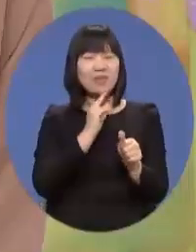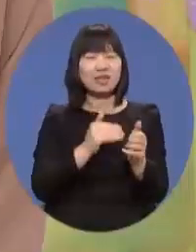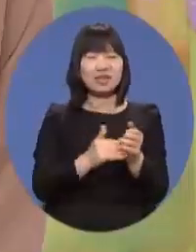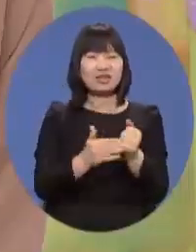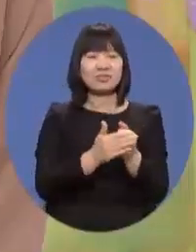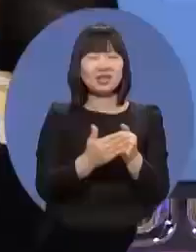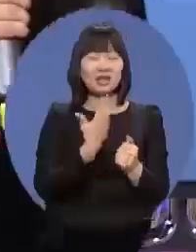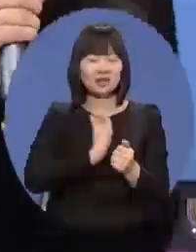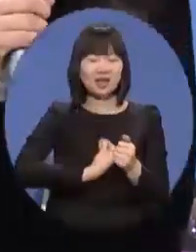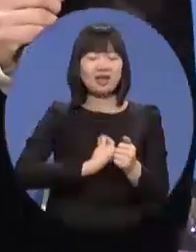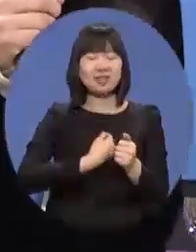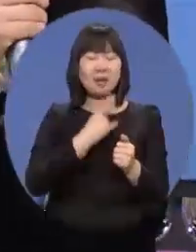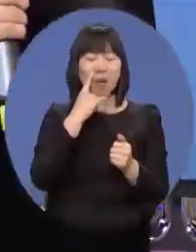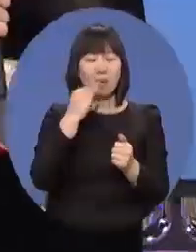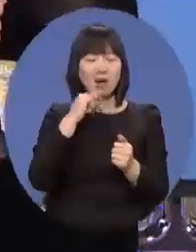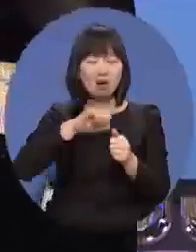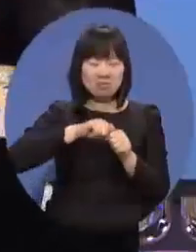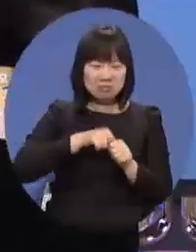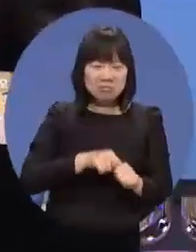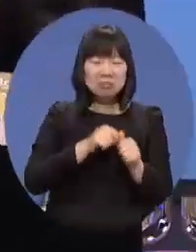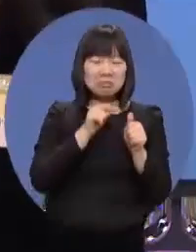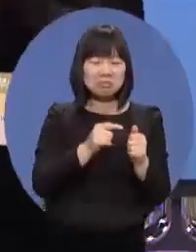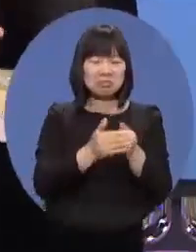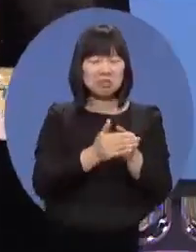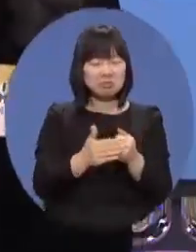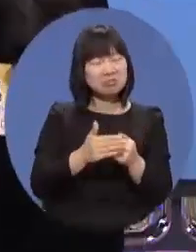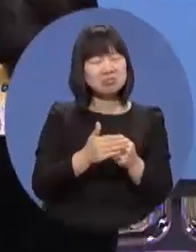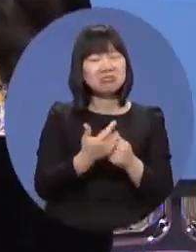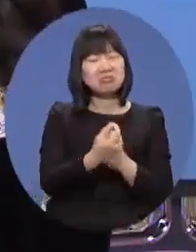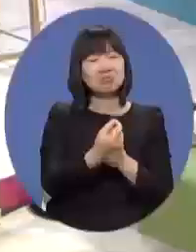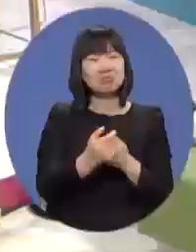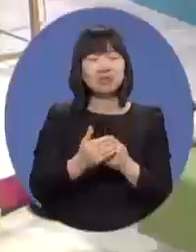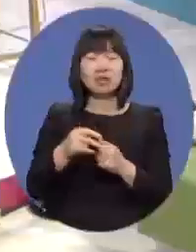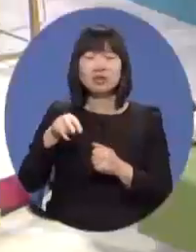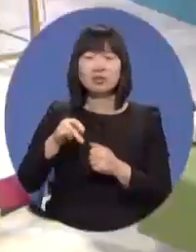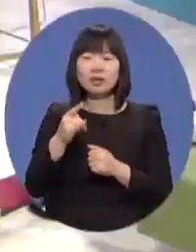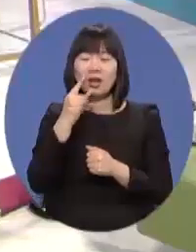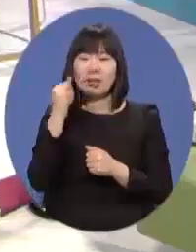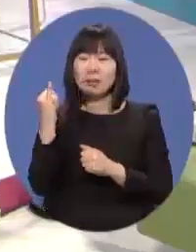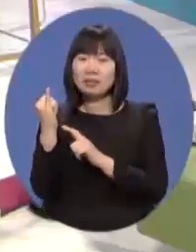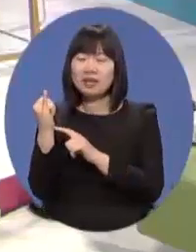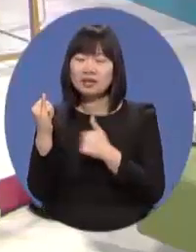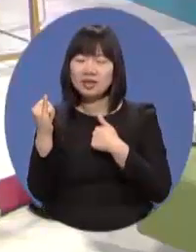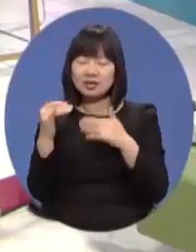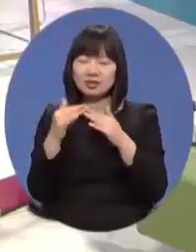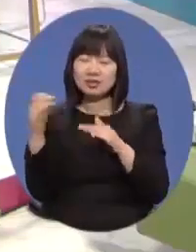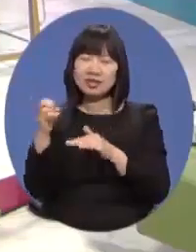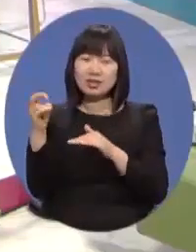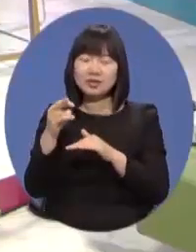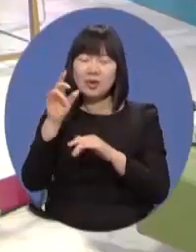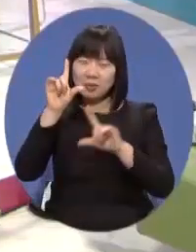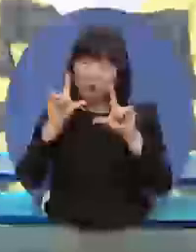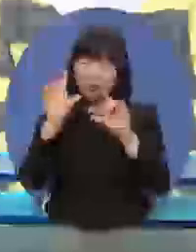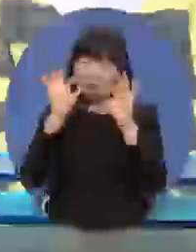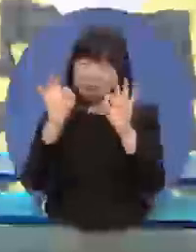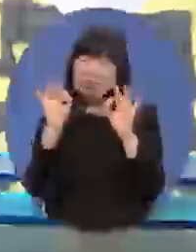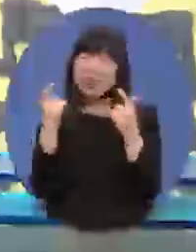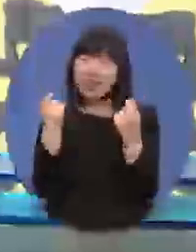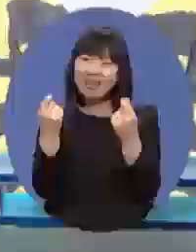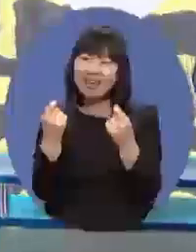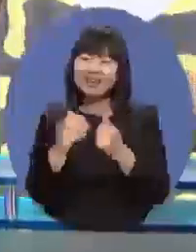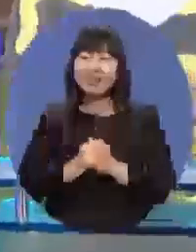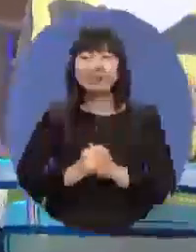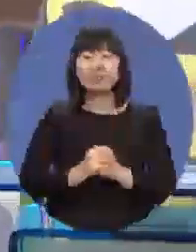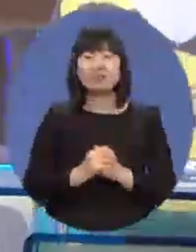이렇게 삼켜 막 그러죠. 네, 네. 말씀하시니까 그런 것 같아요. 자, 슈퍼맘은요? 네, 저희 집에서 자주 보는 네, 그렇죠.